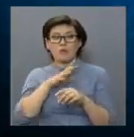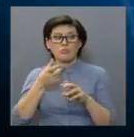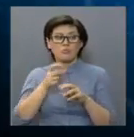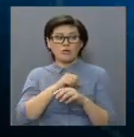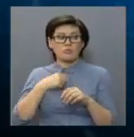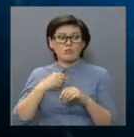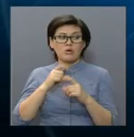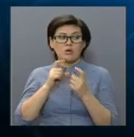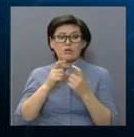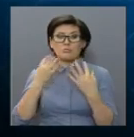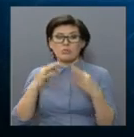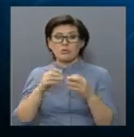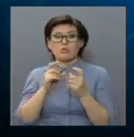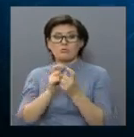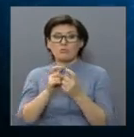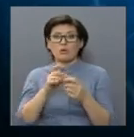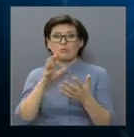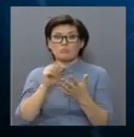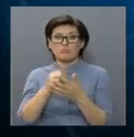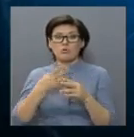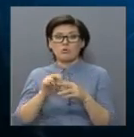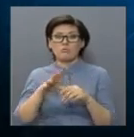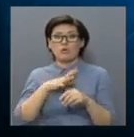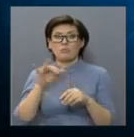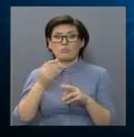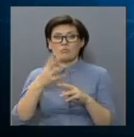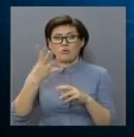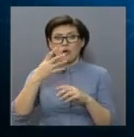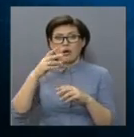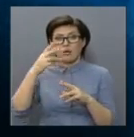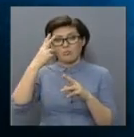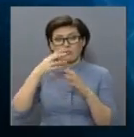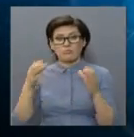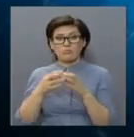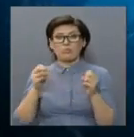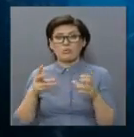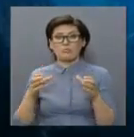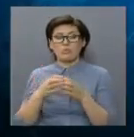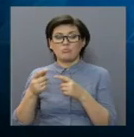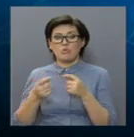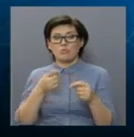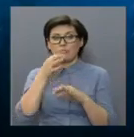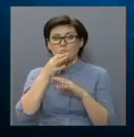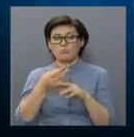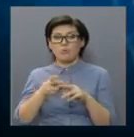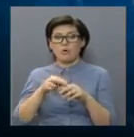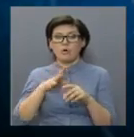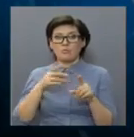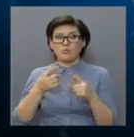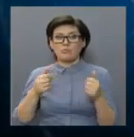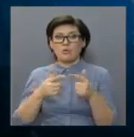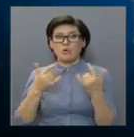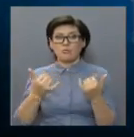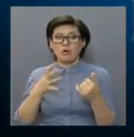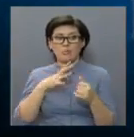де еркін күреспен шұғылданыпты. Кейбір ақпарат бойынша ол төрт ағайынды ұйымдасқан қылмыстық тобына башлық етет. Қарақшылық ұйым